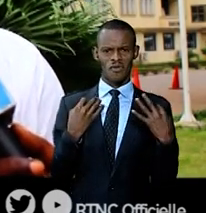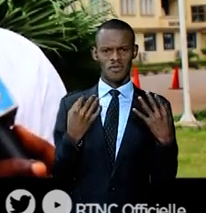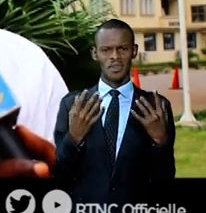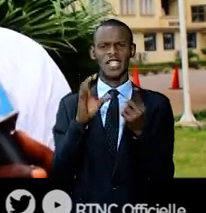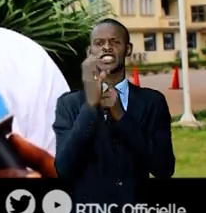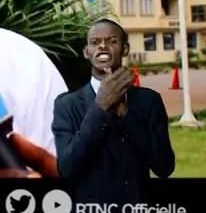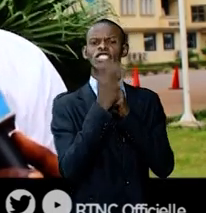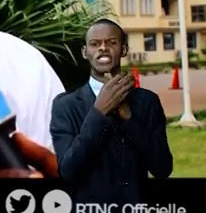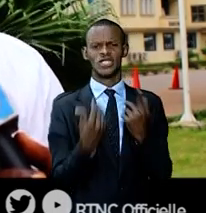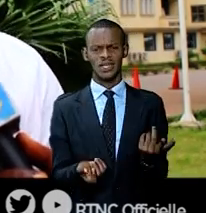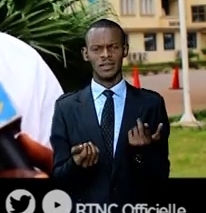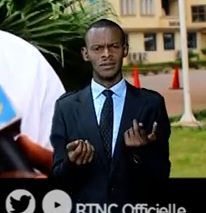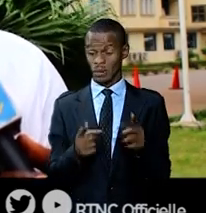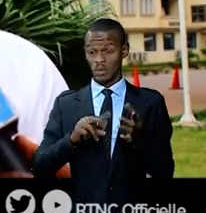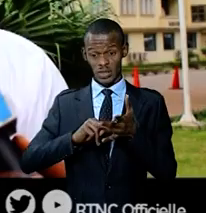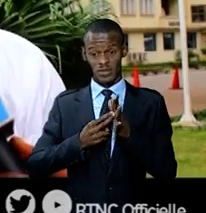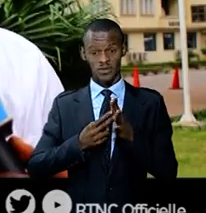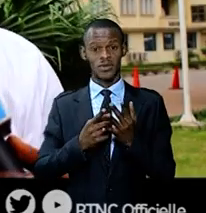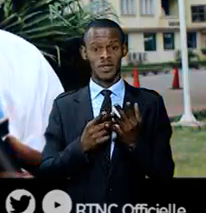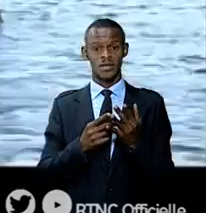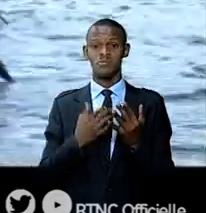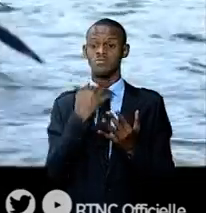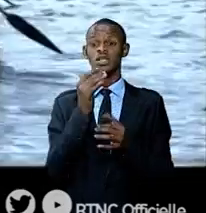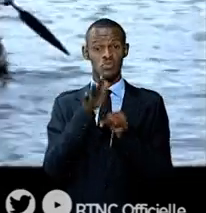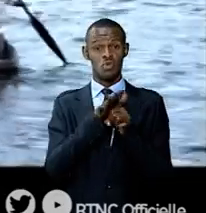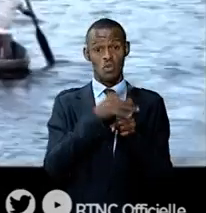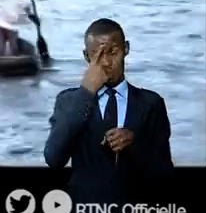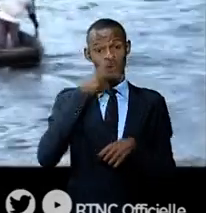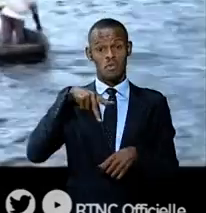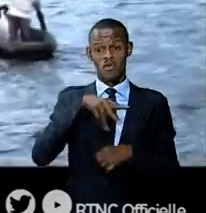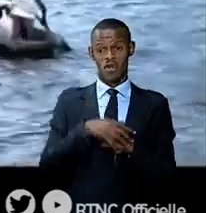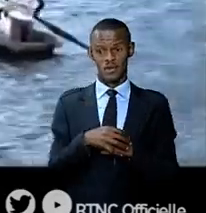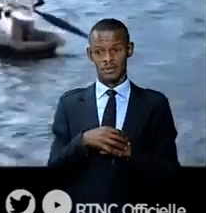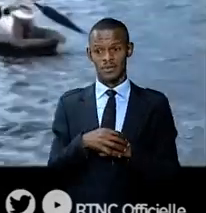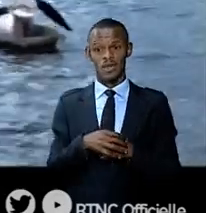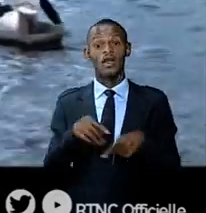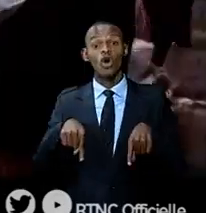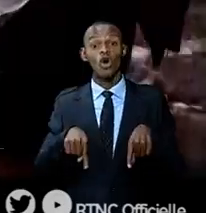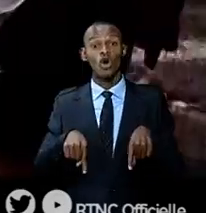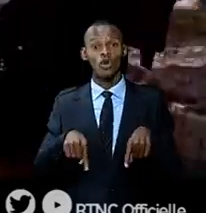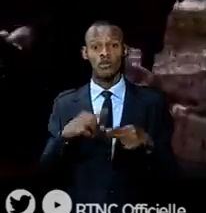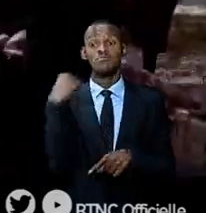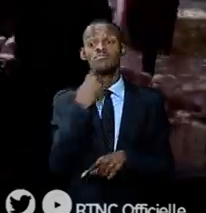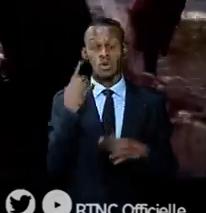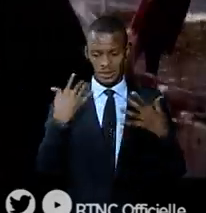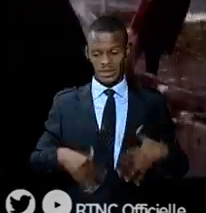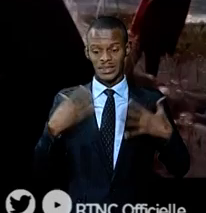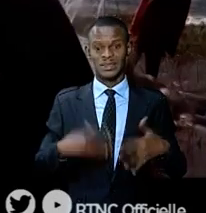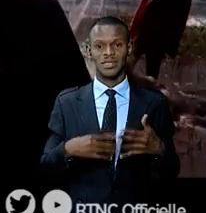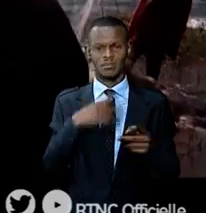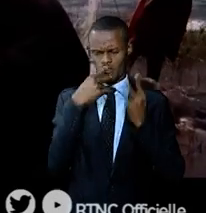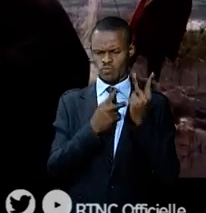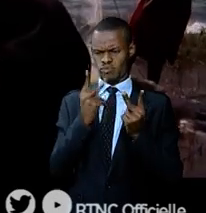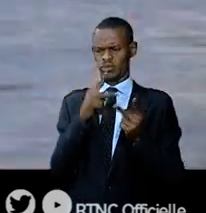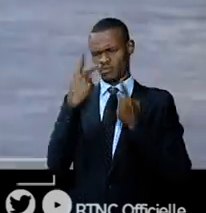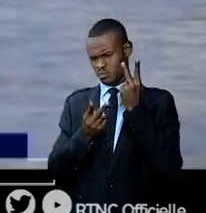qui naissent et qui sont dans plusieurs provinces aussi. En ce jour où le monde célèbre le tourisme, il y a lieu de repenser